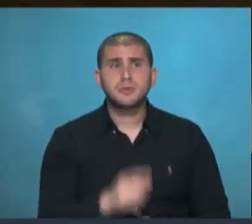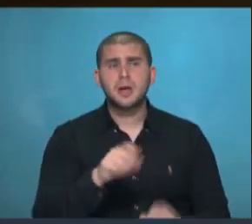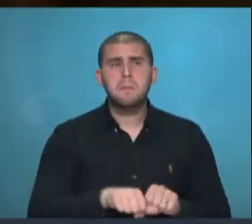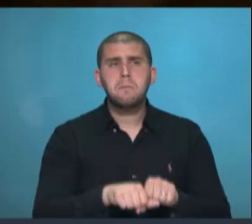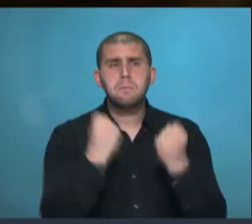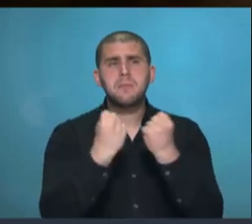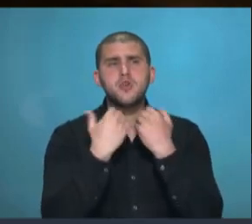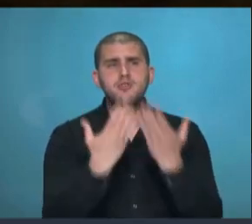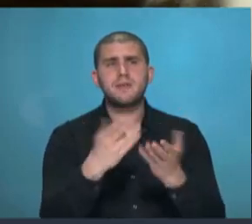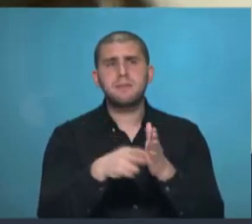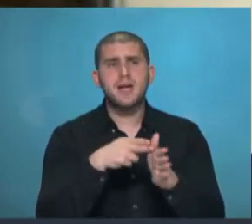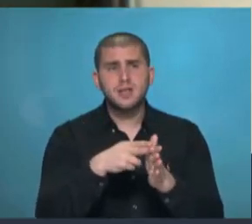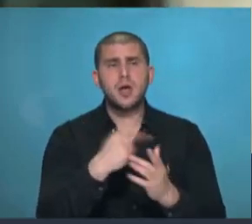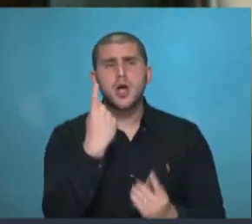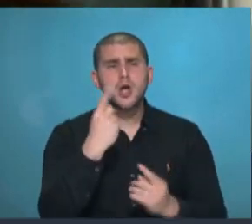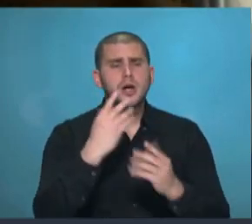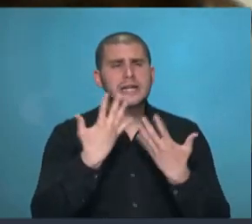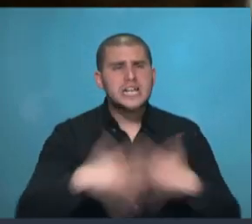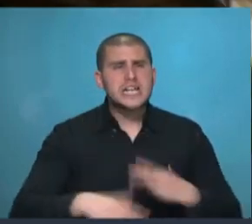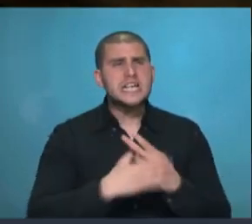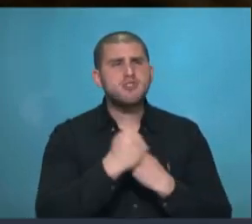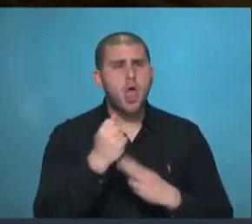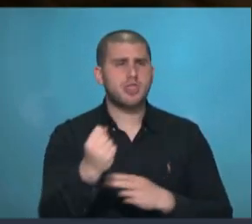המקולקלים ברכבת, עוד כישלונות, עוד מחדלים